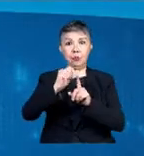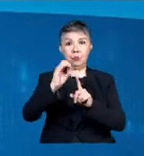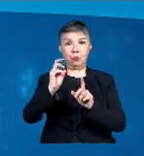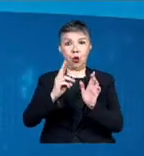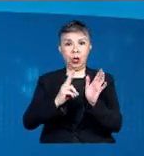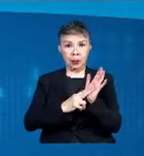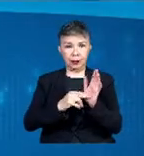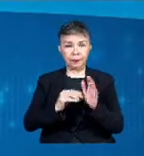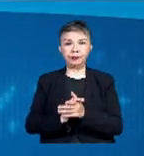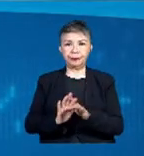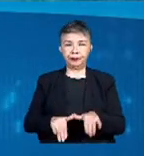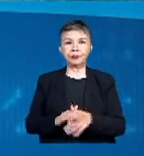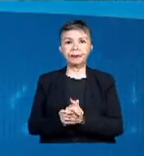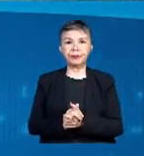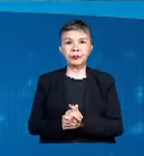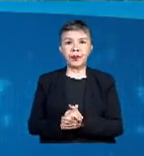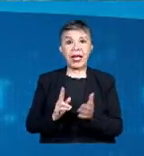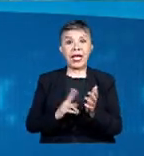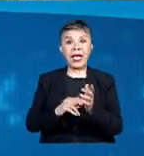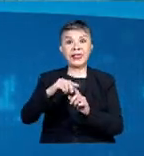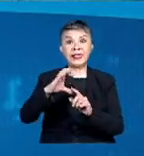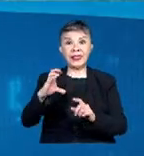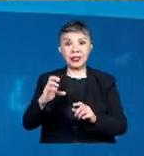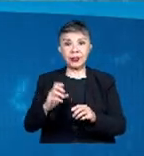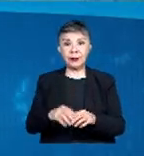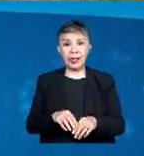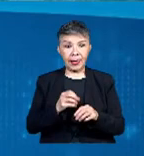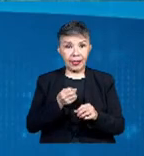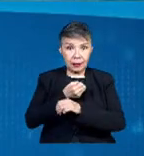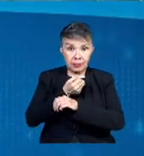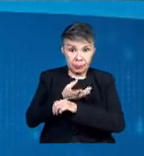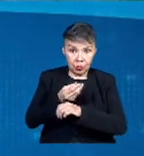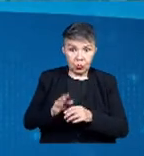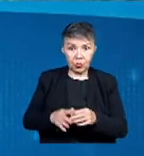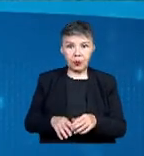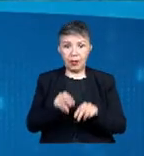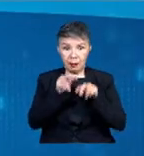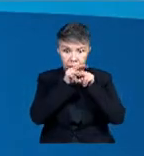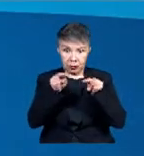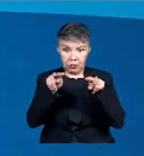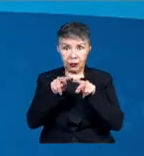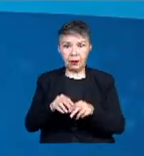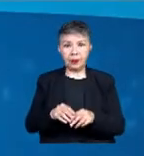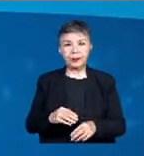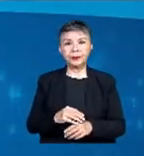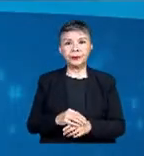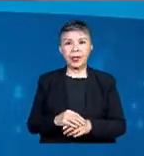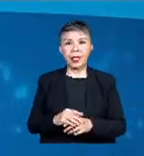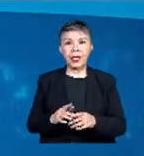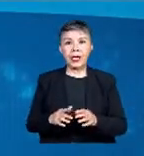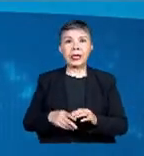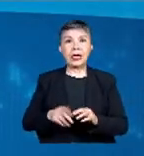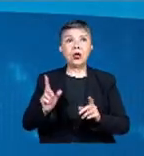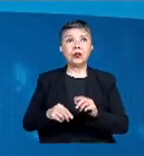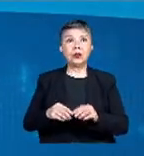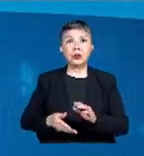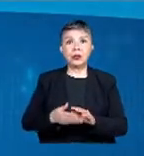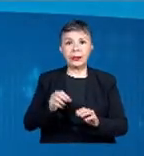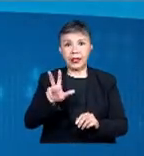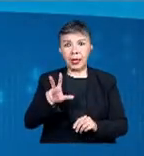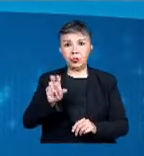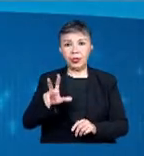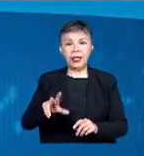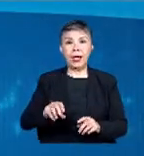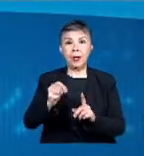laporan terakhir dari NPC selaku panwasra ini yang akan hadir nanti di luar Provinsi Papua,